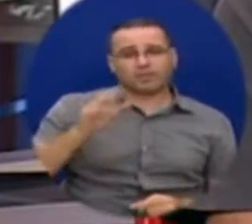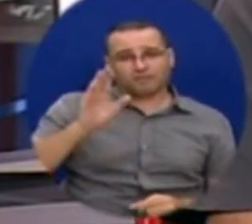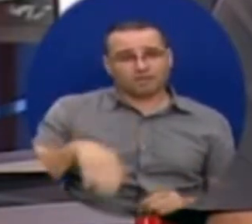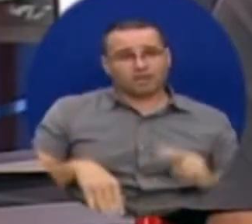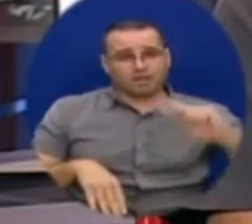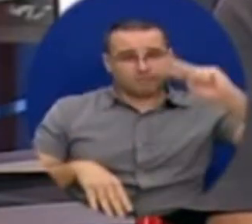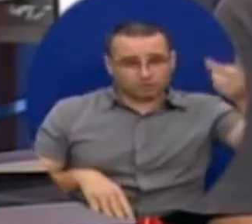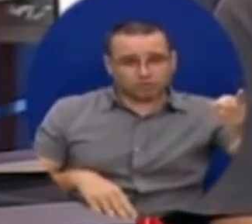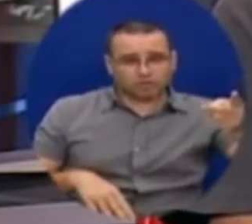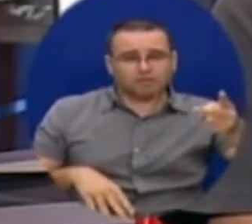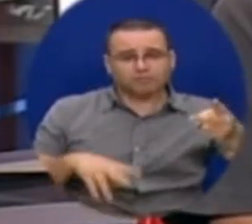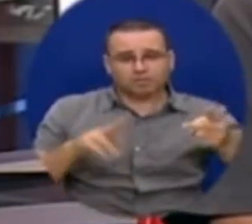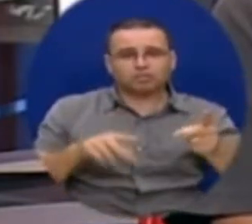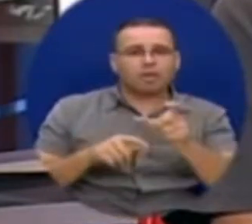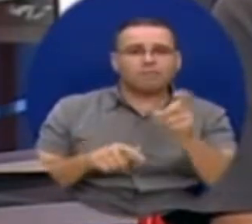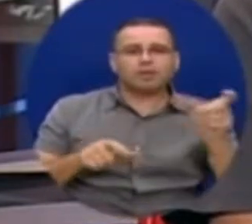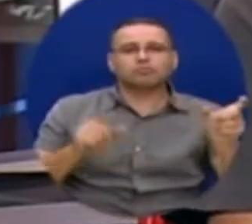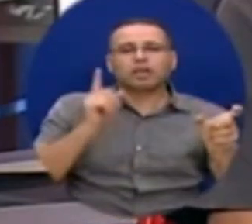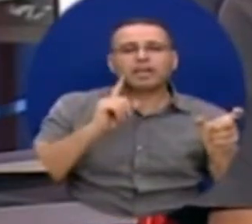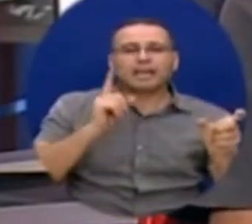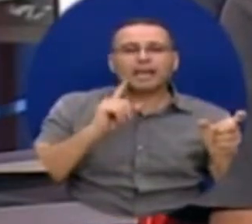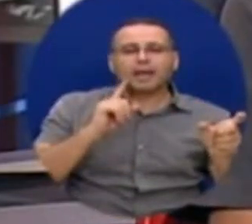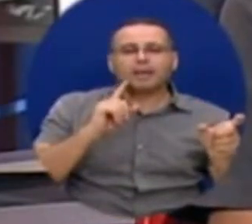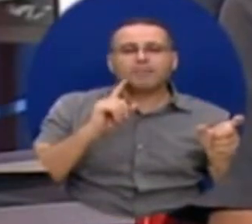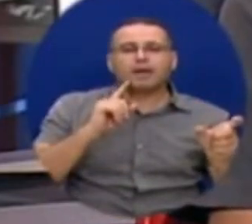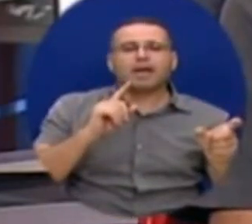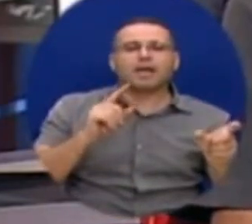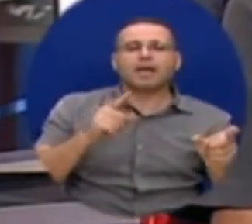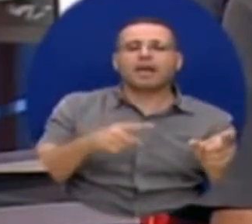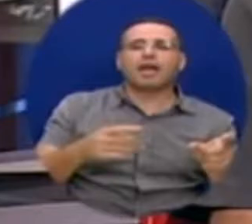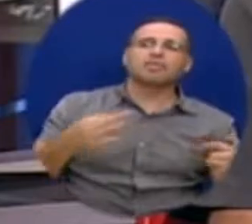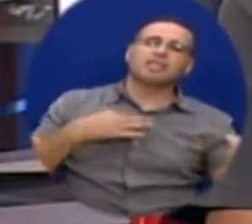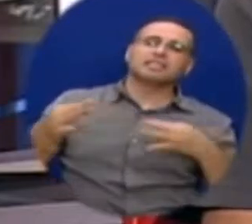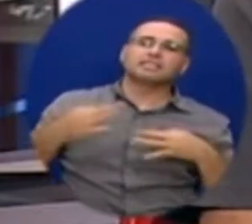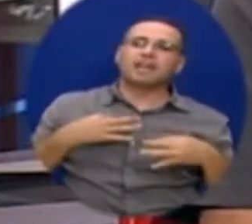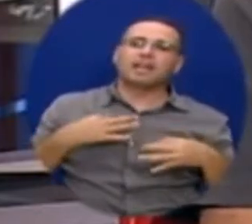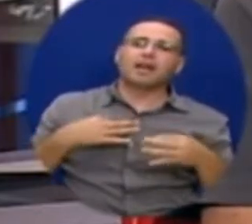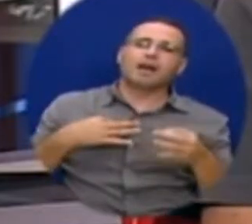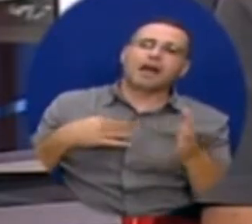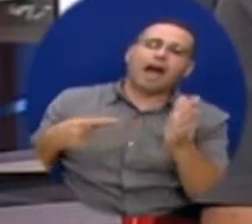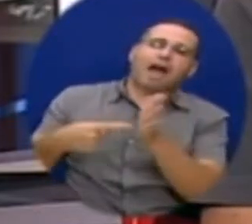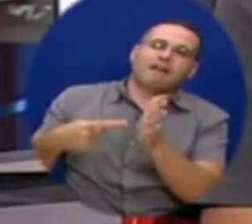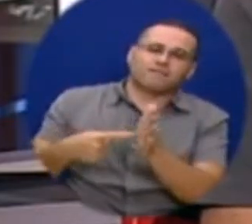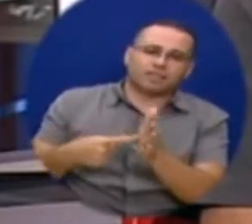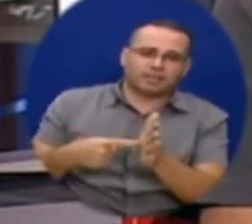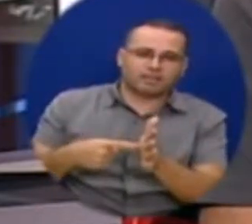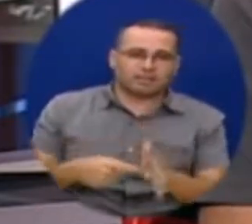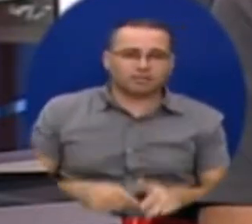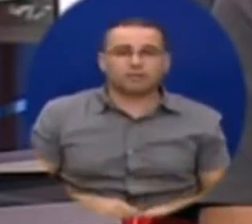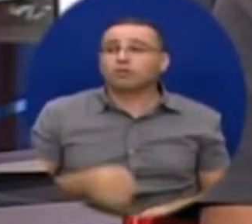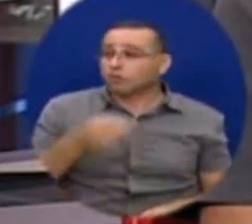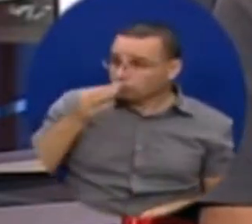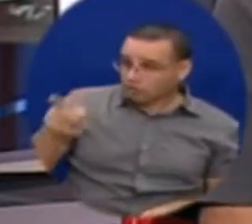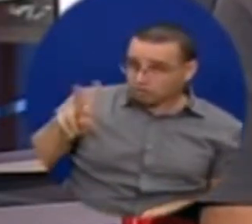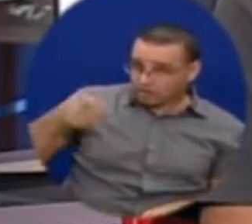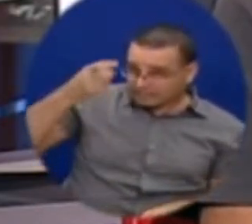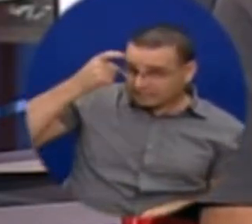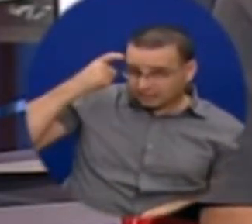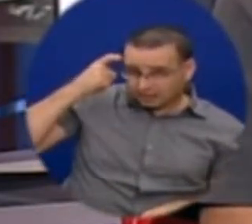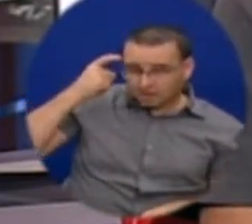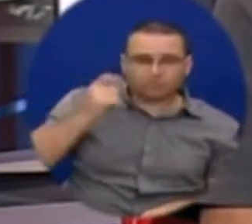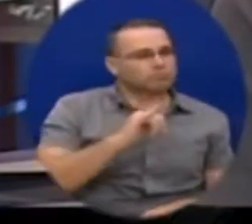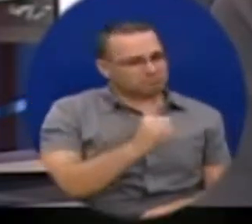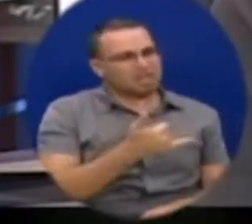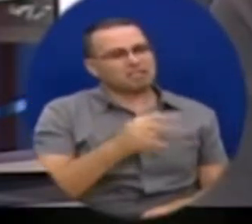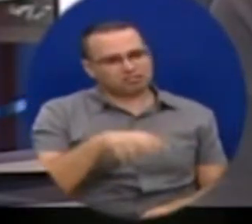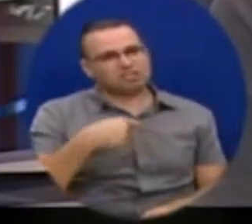נזק אגבי. יש מילים מונחים מאוד יפים לבתי מוות מכל מיני סוגים. יש לך סריטה? אני חושב שיש לי סריטה.